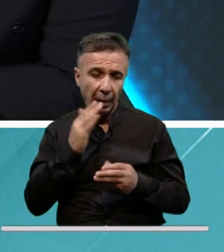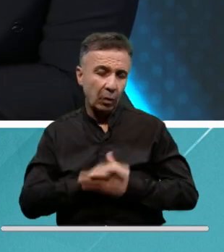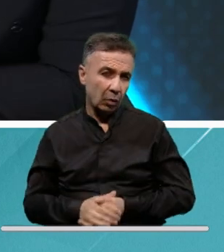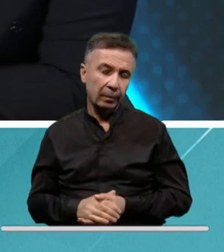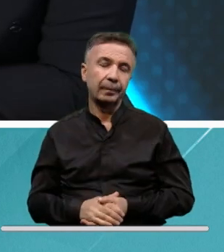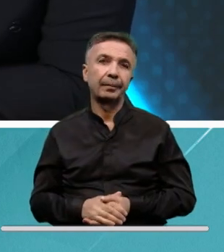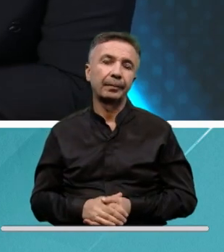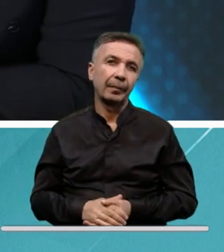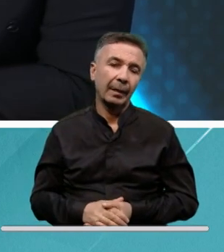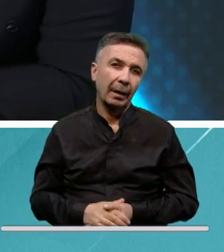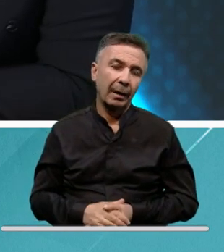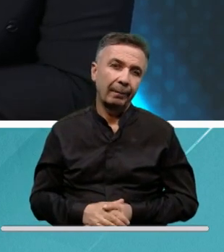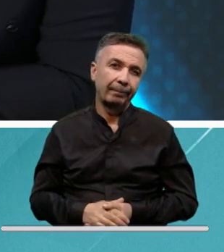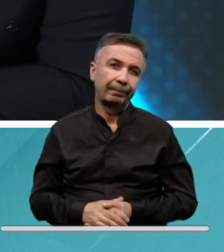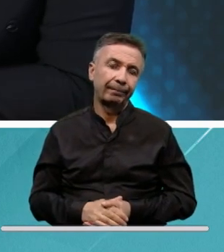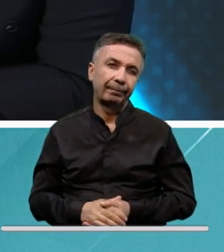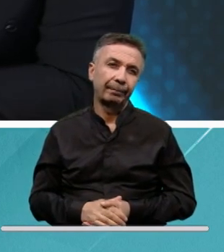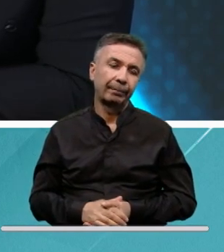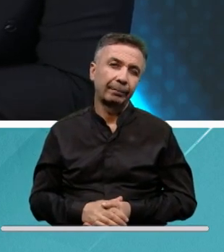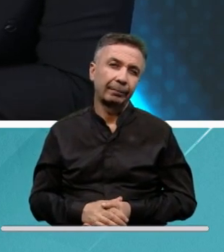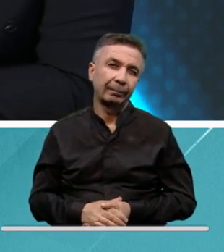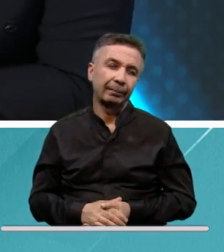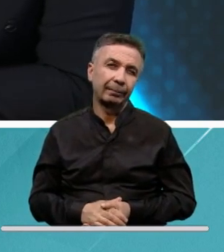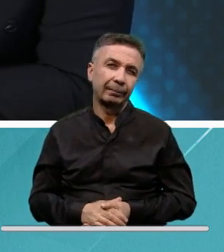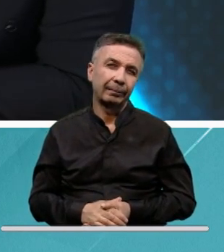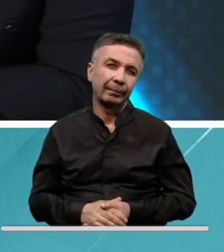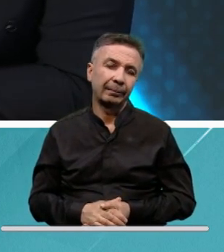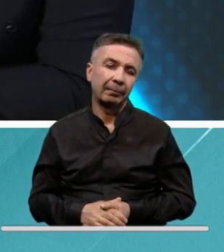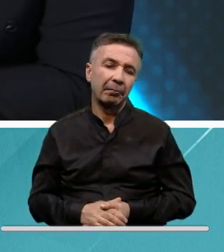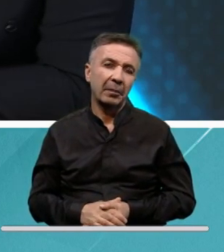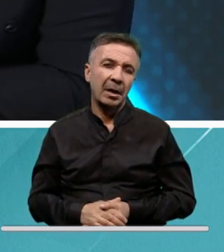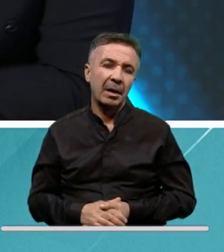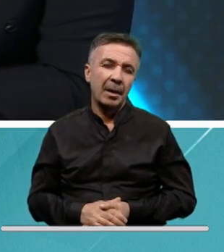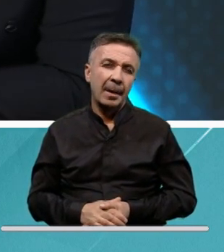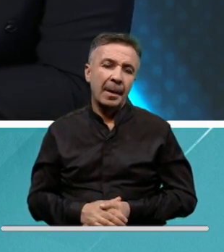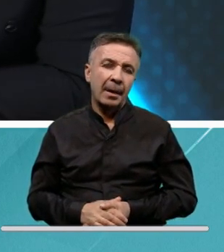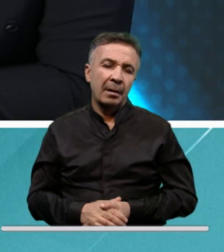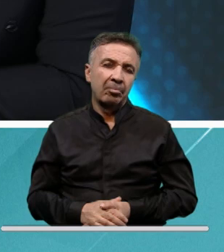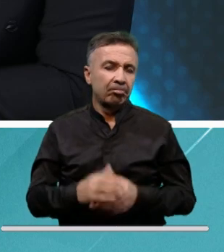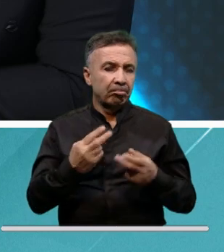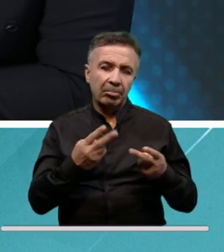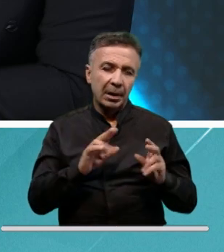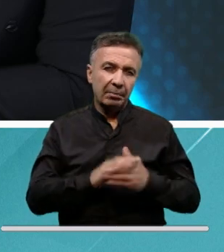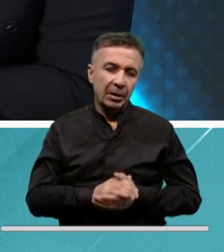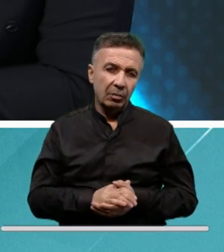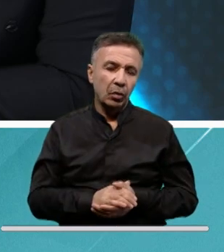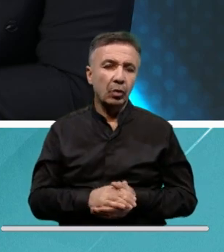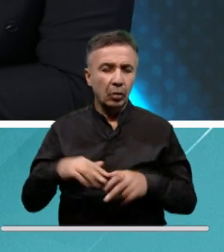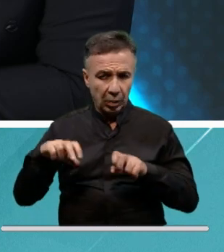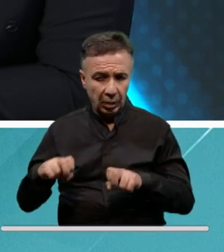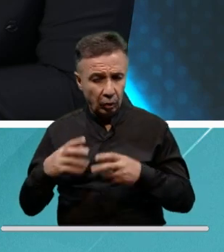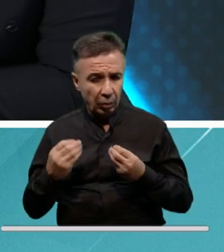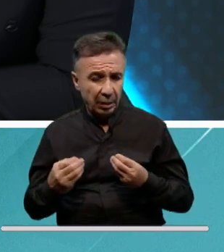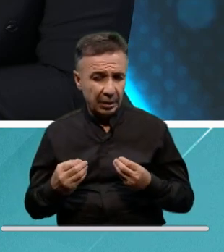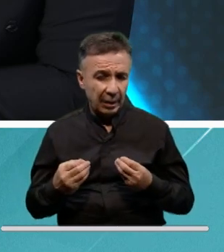para öbür tarafta ise mal var yani bir gayrimenkul var veya Bir menkul mal var Fark etmez bunun koltuk olmasıyla